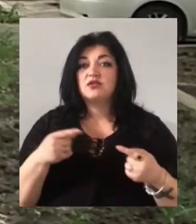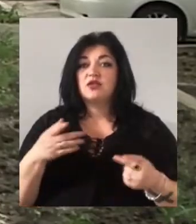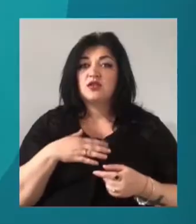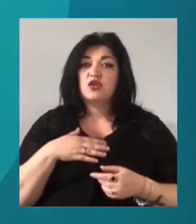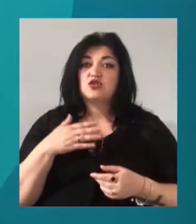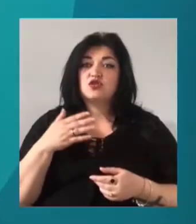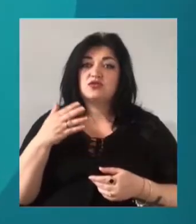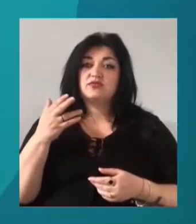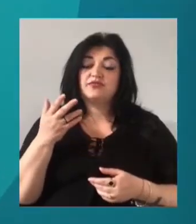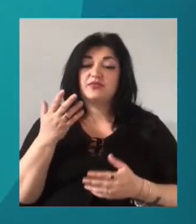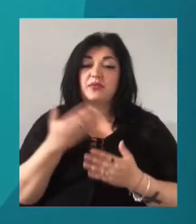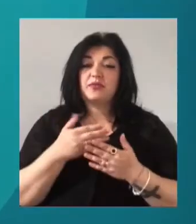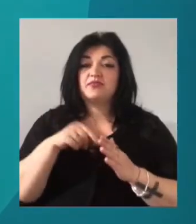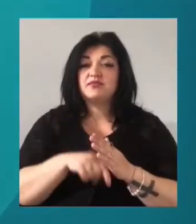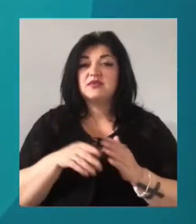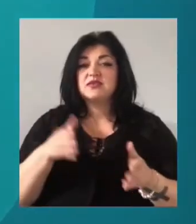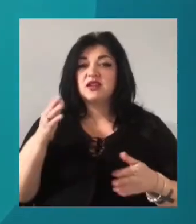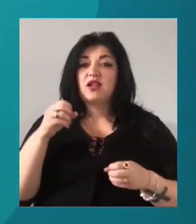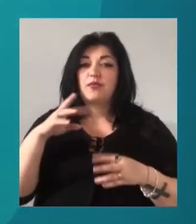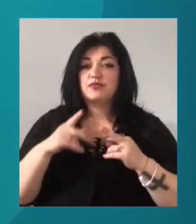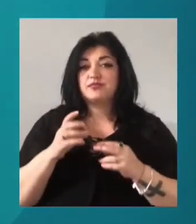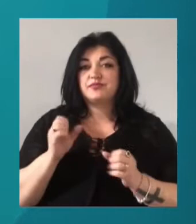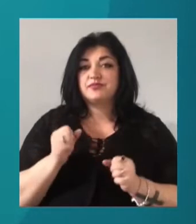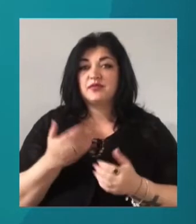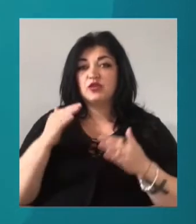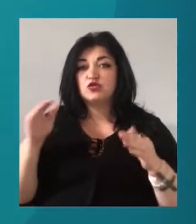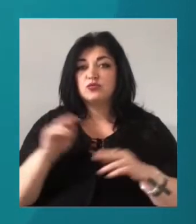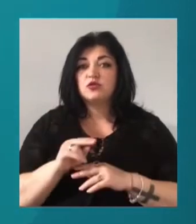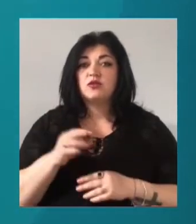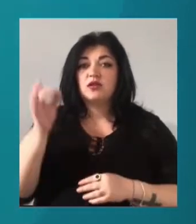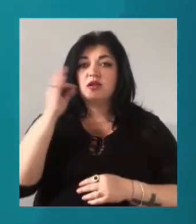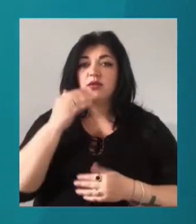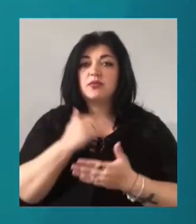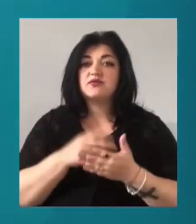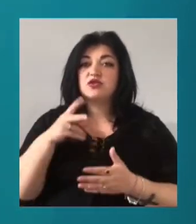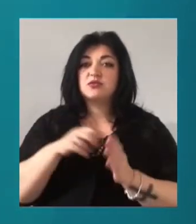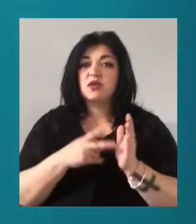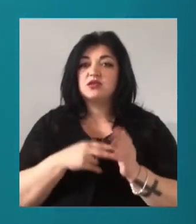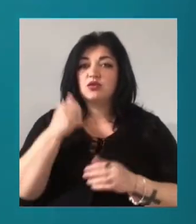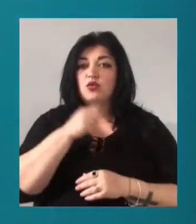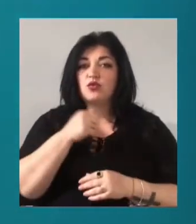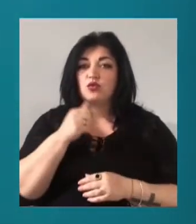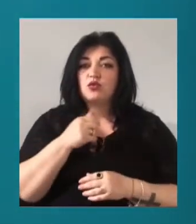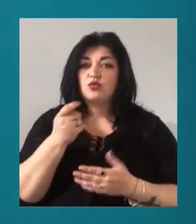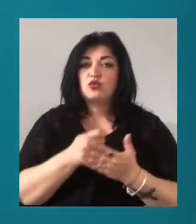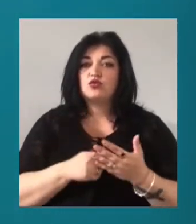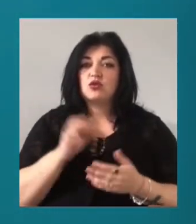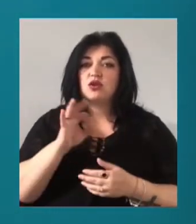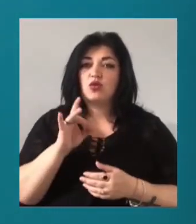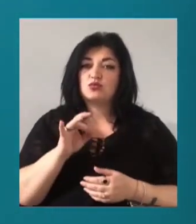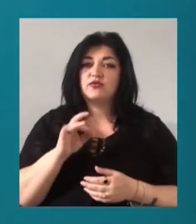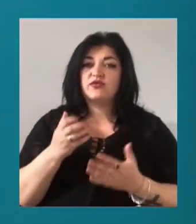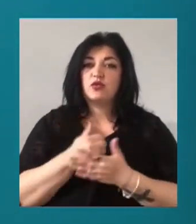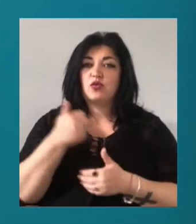какую-то починили. Нагадаємо, наприкінці 2017 року художник Олександр Ройтбурд виграв конкурс на посаду